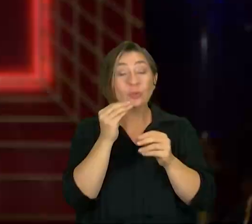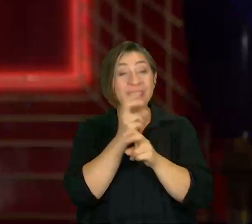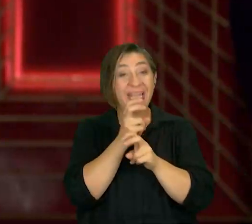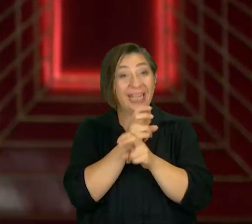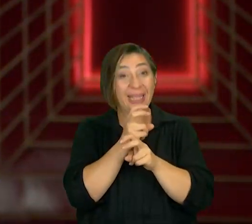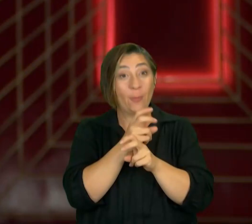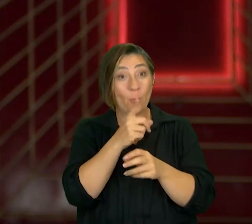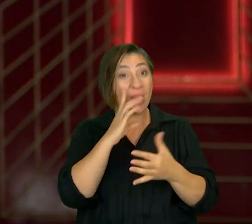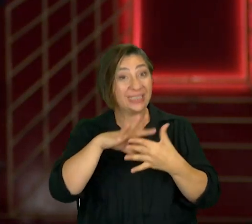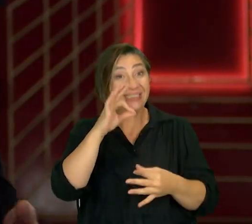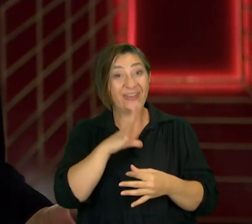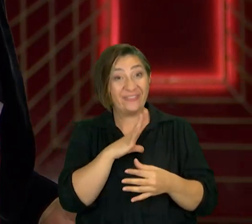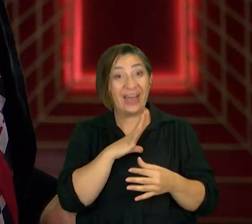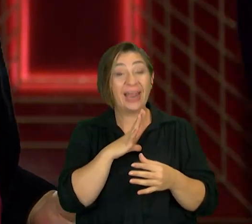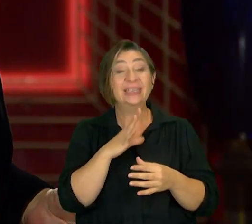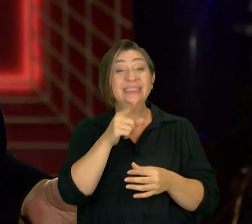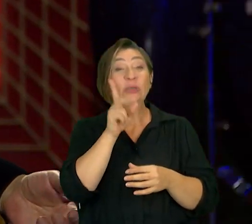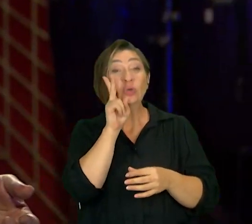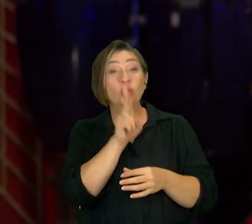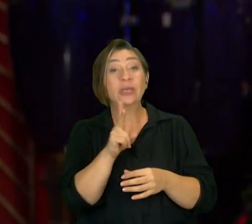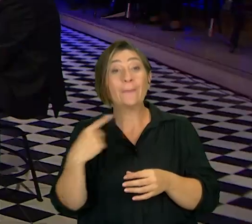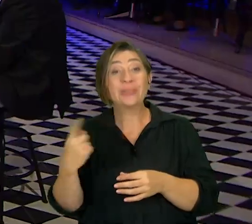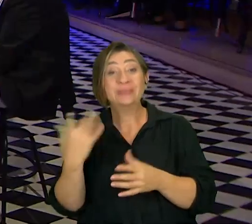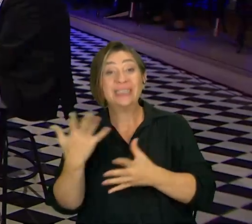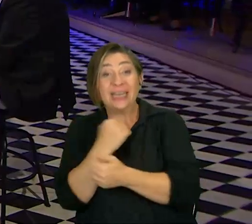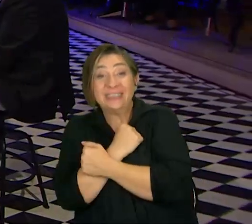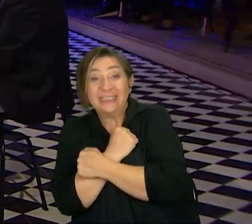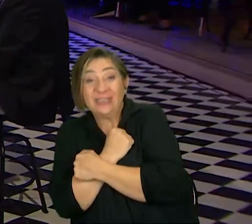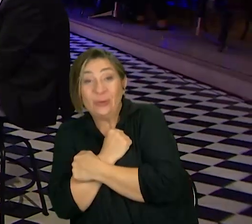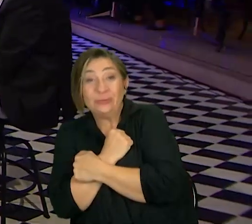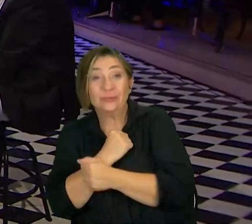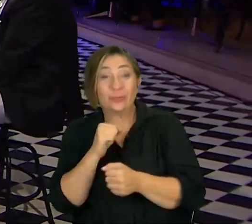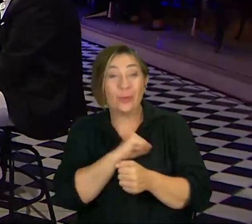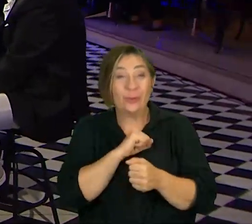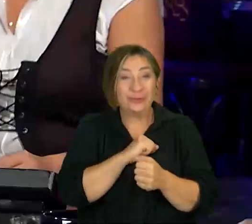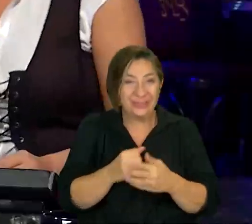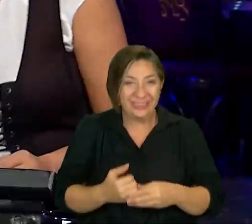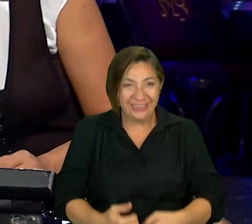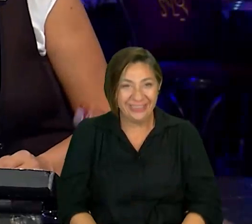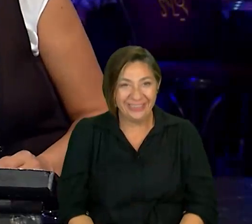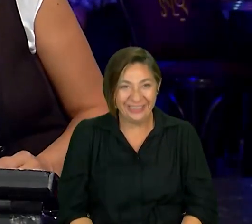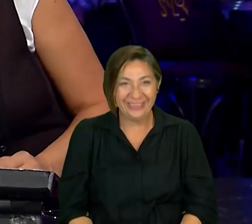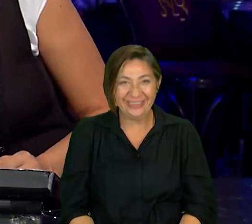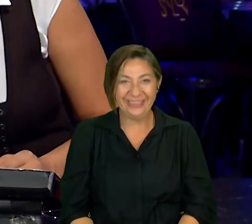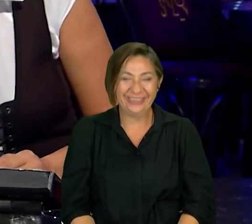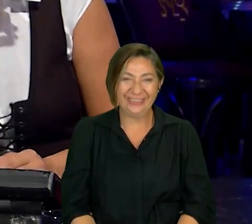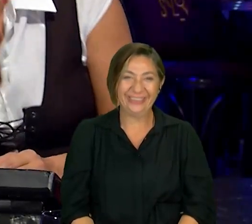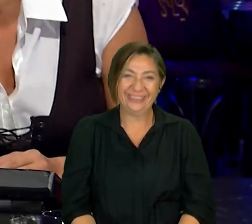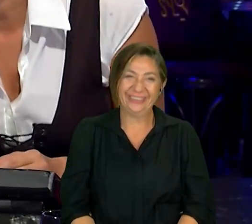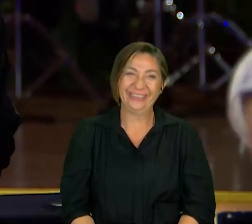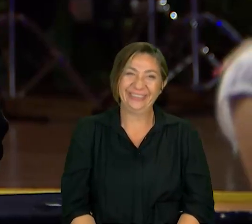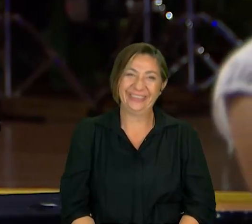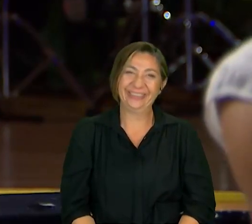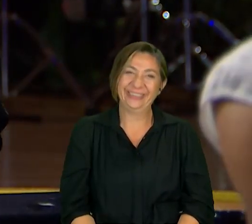de insanlar var. Var zaten sizi gördükçe birbirimize daha çok sarılıyoruz. Nasıl gerçekten lan? Ciddi